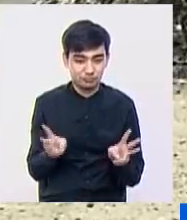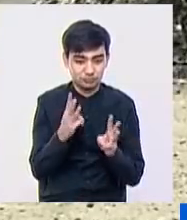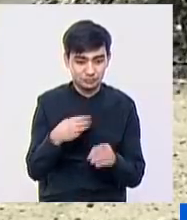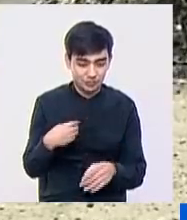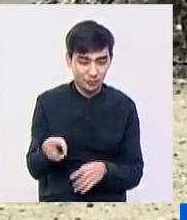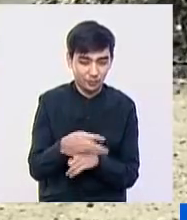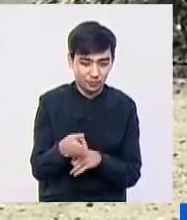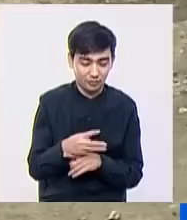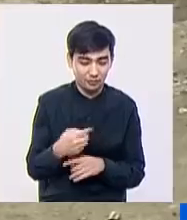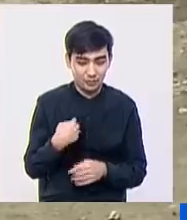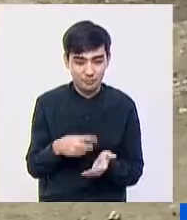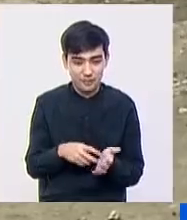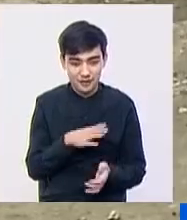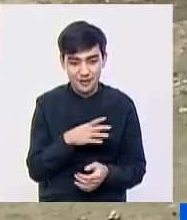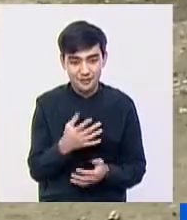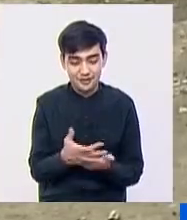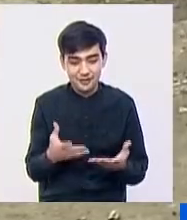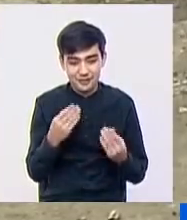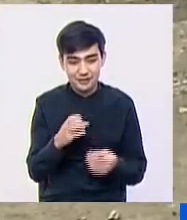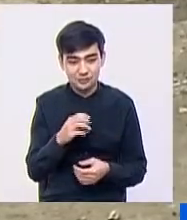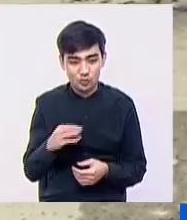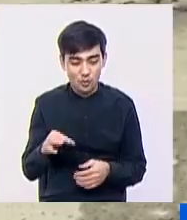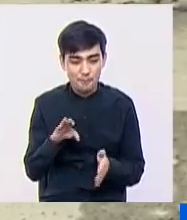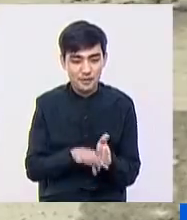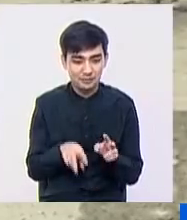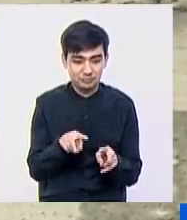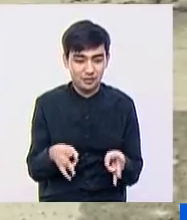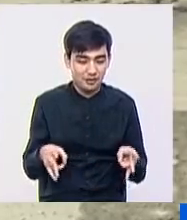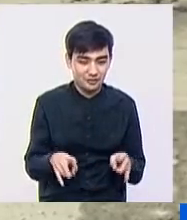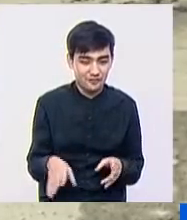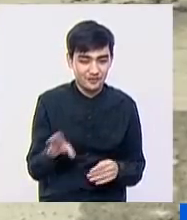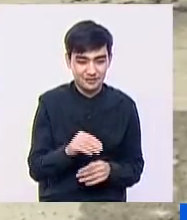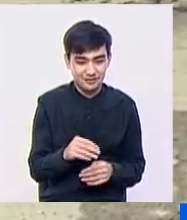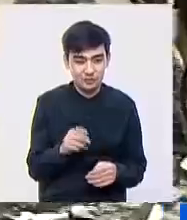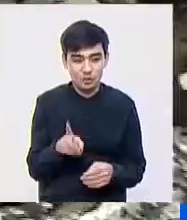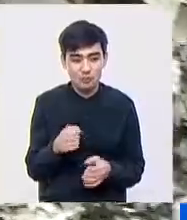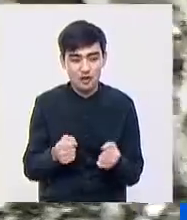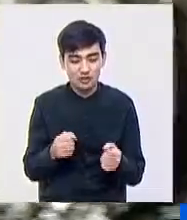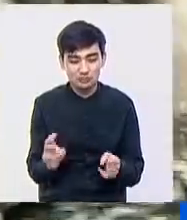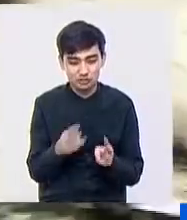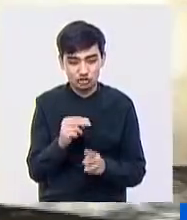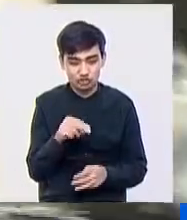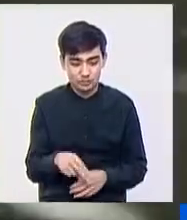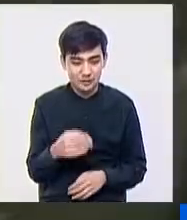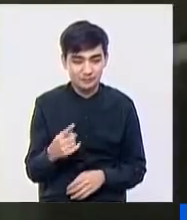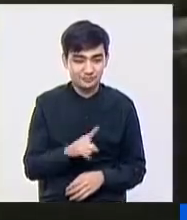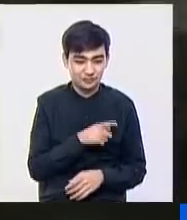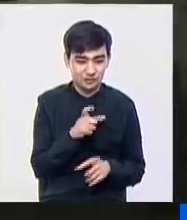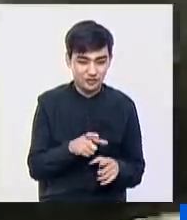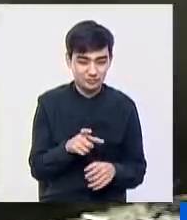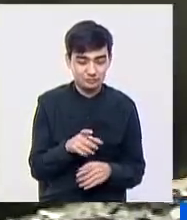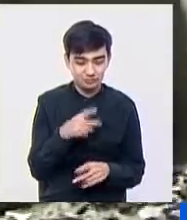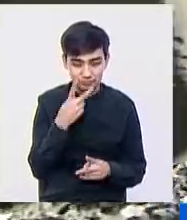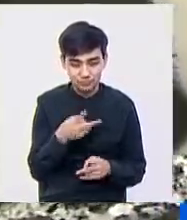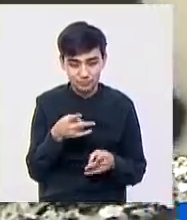в отчаянии. Последние несколько дней СТО осталось без присмотра. Всем, чьи машины пострадали при ЧП, автоэксперт советует